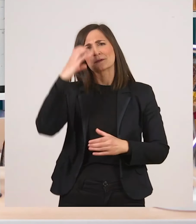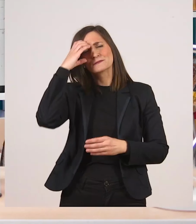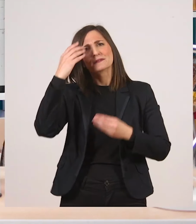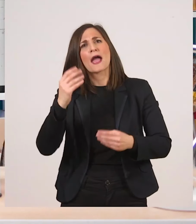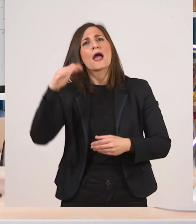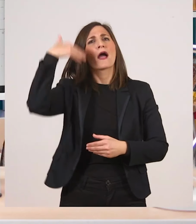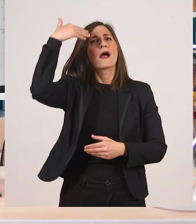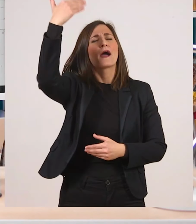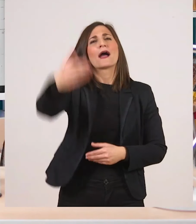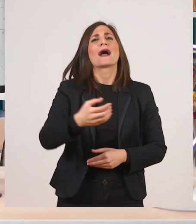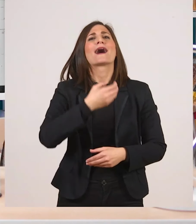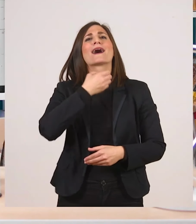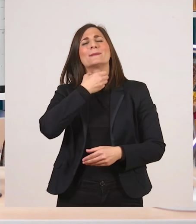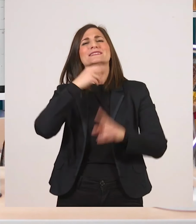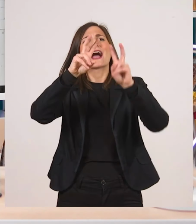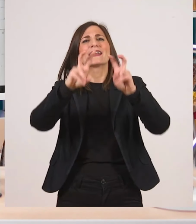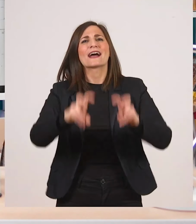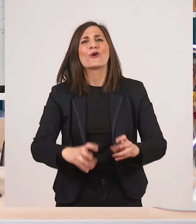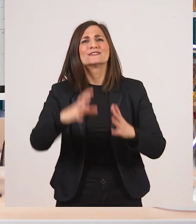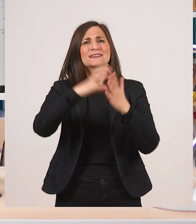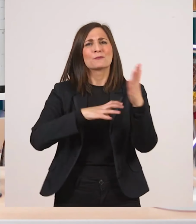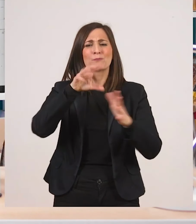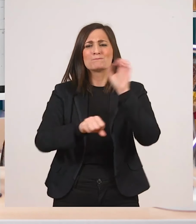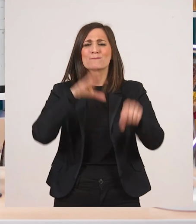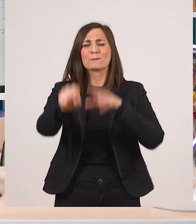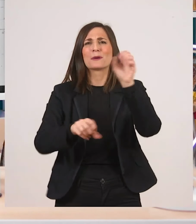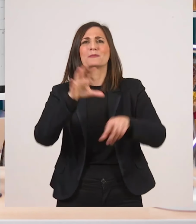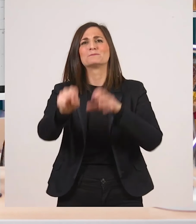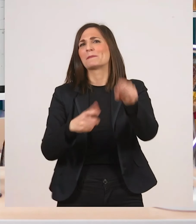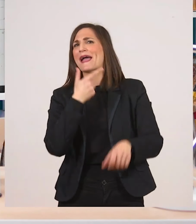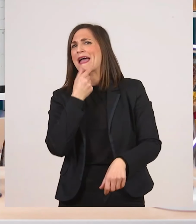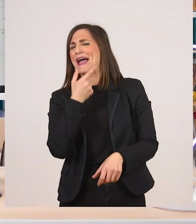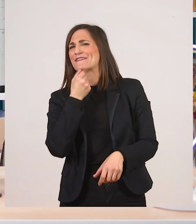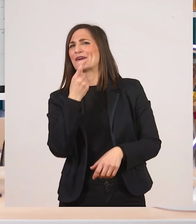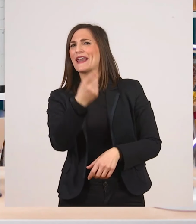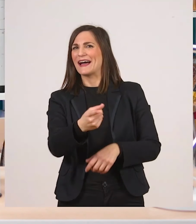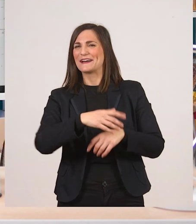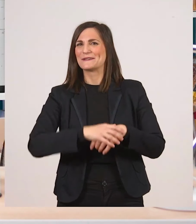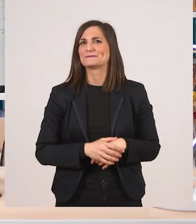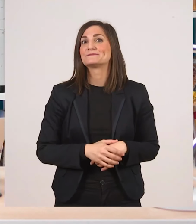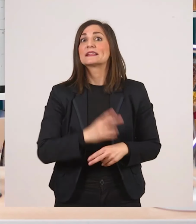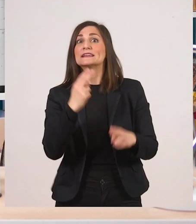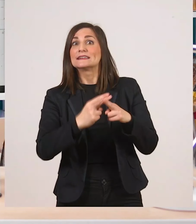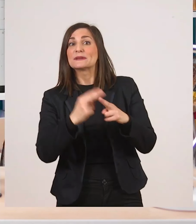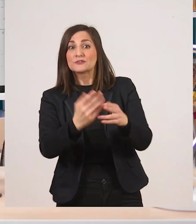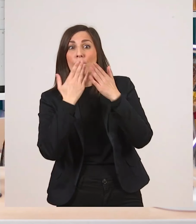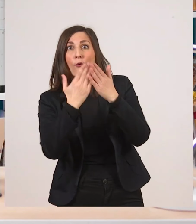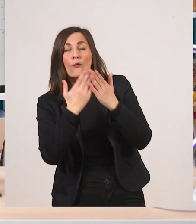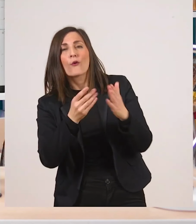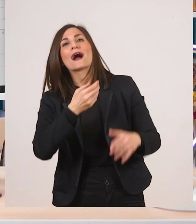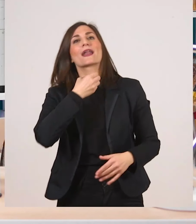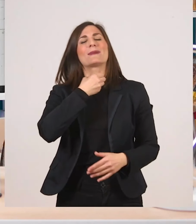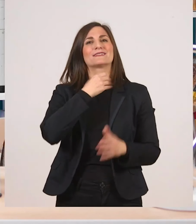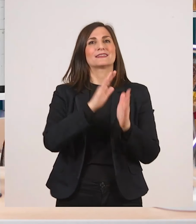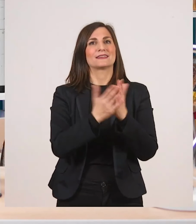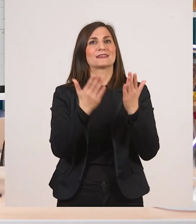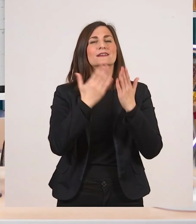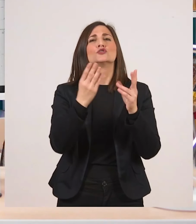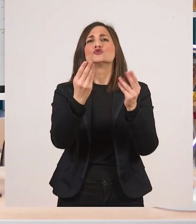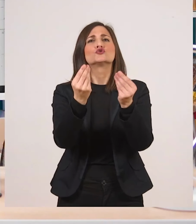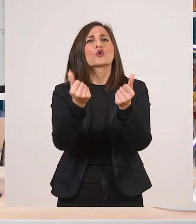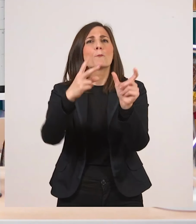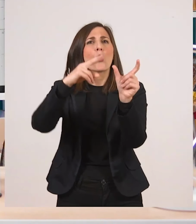χρειαστεί να κάνετε γραμματική αναγνώριση σε ένα κείμενο, να σας είναι πιο εύκολο να τις αναγνωρίσετε. Μην ξεχάσετε να μελετήσετε στο βιβλίο της γραμματικής